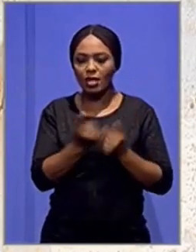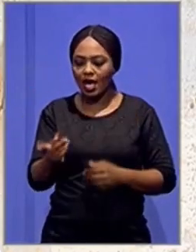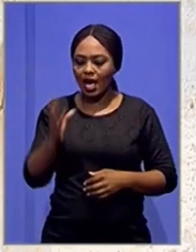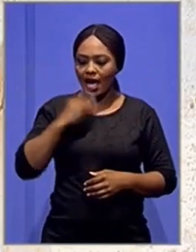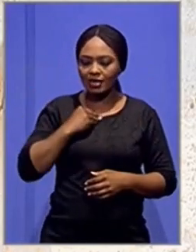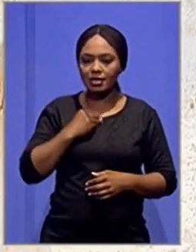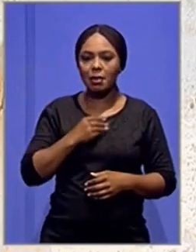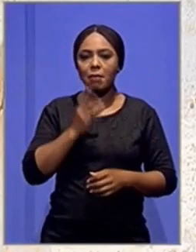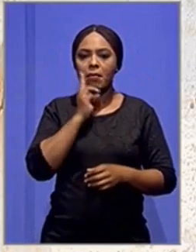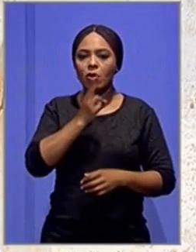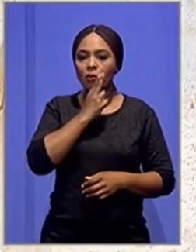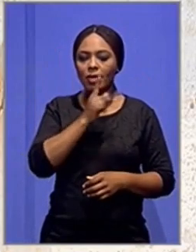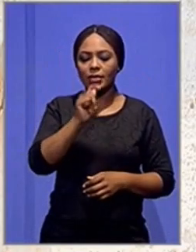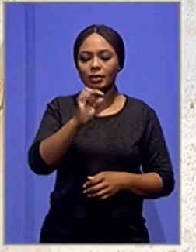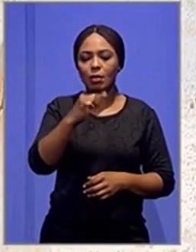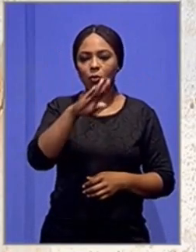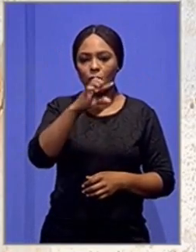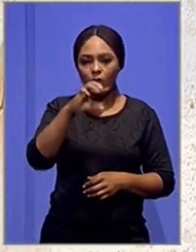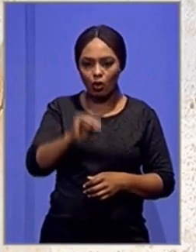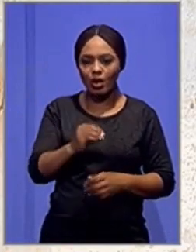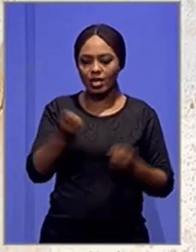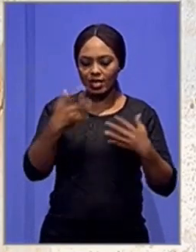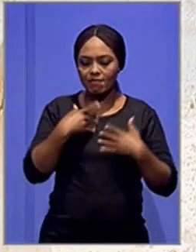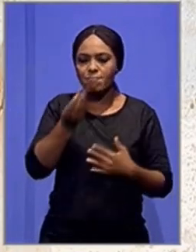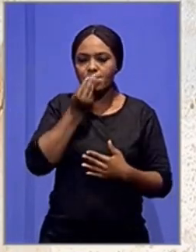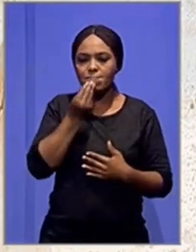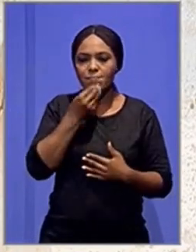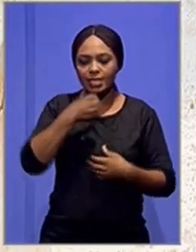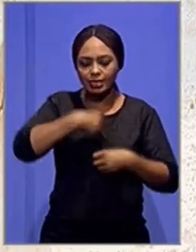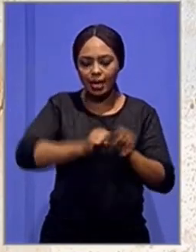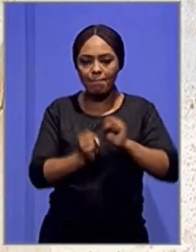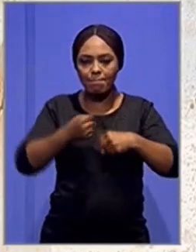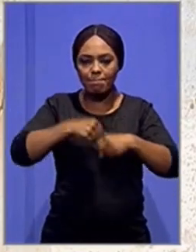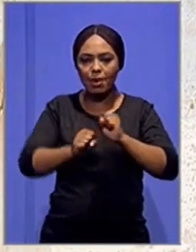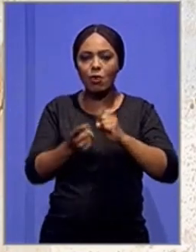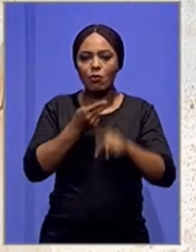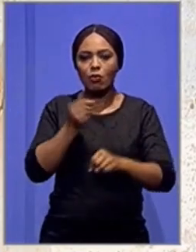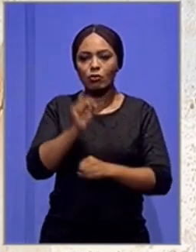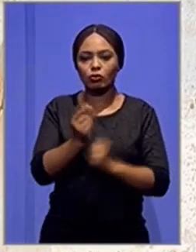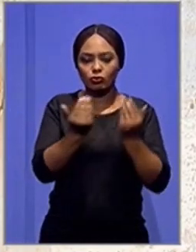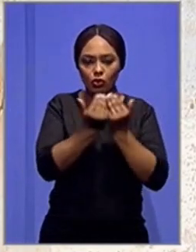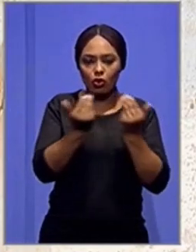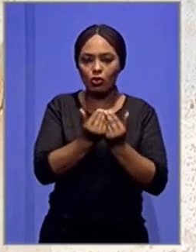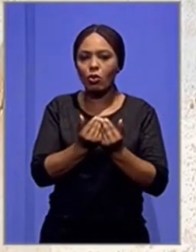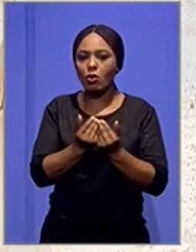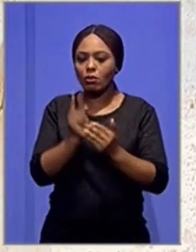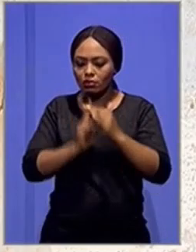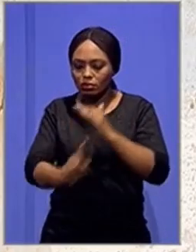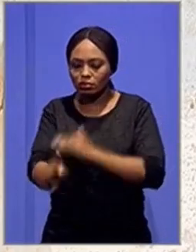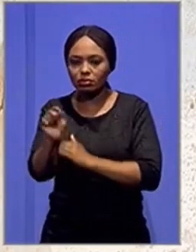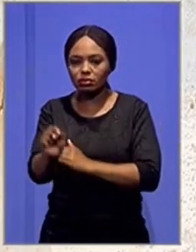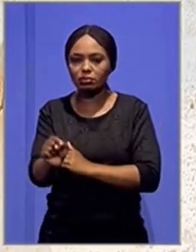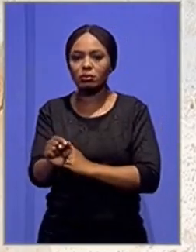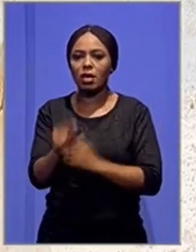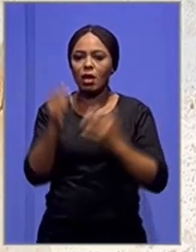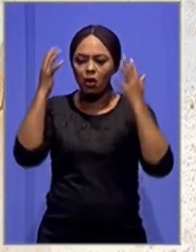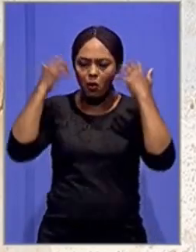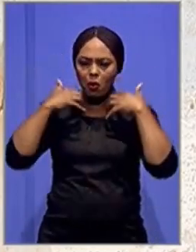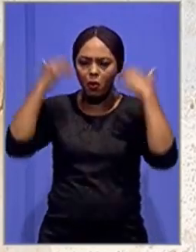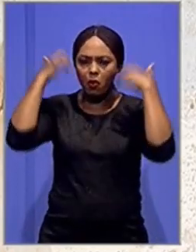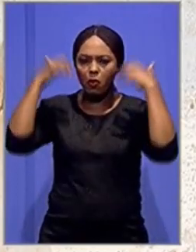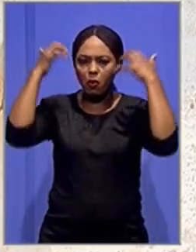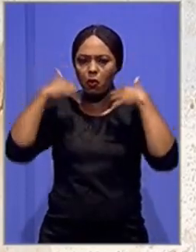sekolong go tswa fa a ba tsena mo toilete mo toilete ke ga a palelwa ke go emelelang ke a tshwen ke mokuka ke tlelele ene fo ntle fa a fufula go fitlha